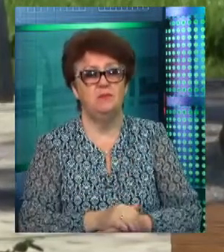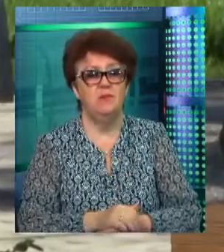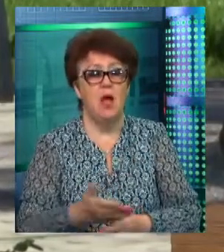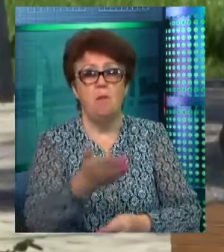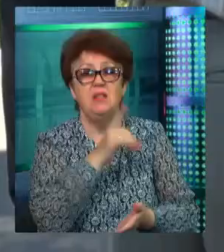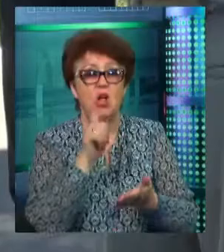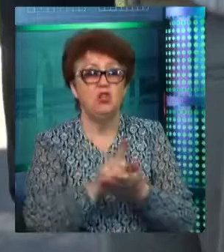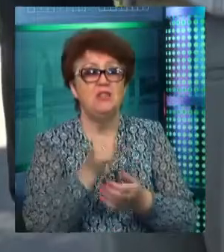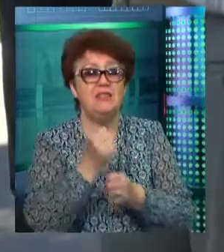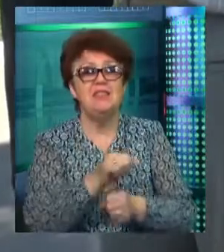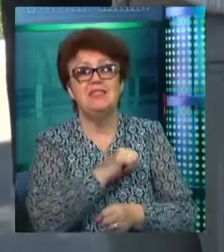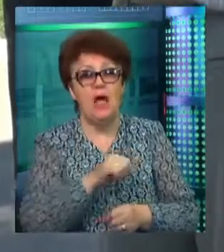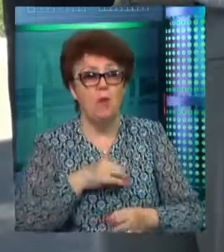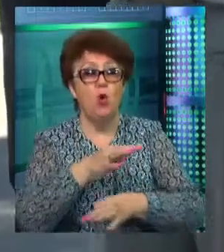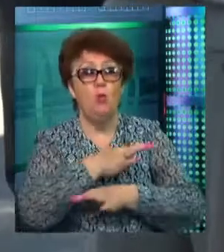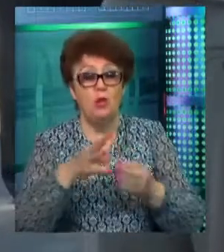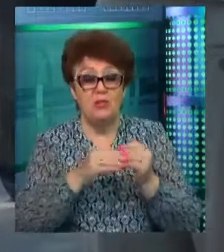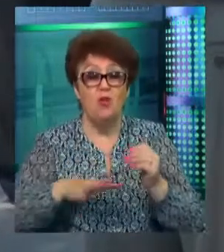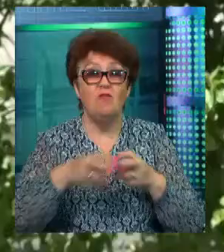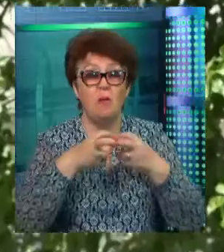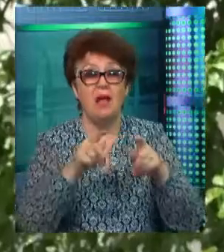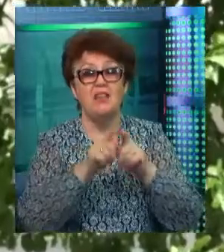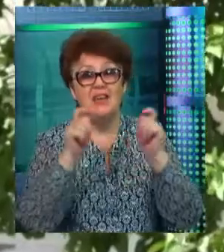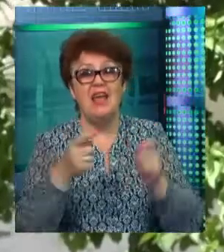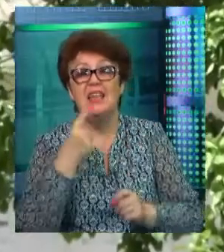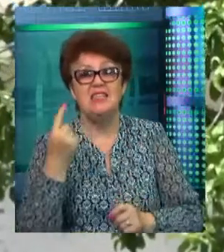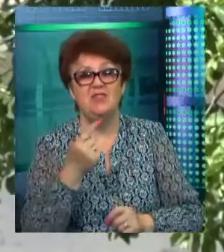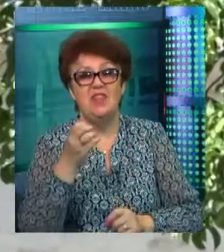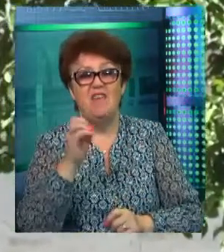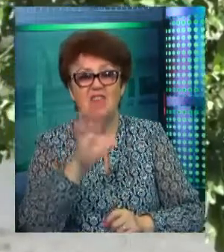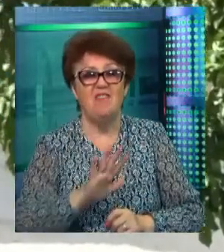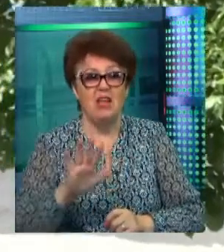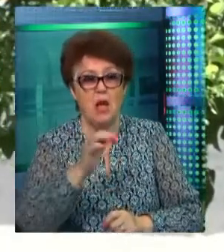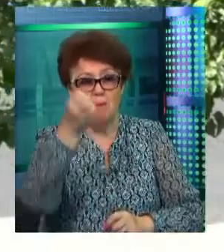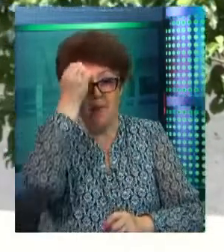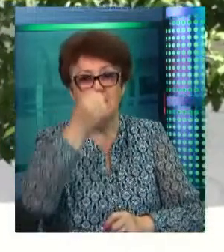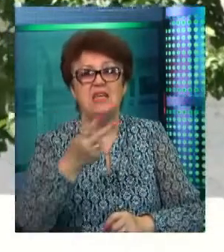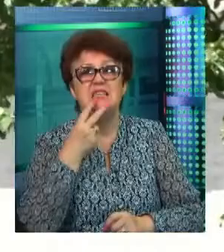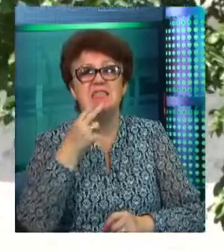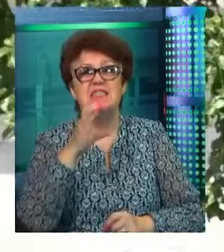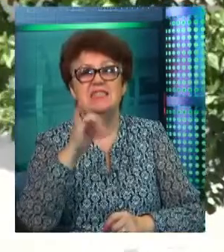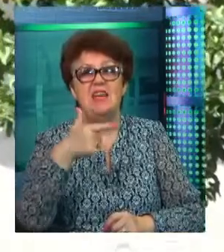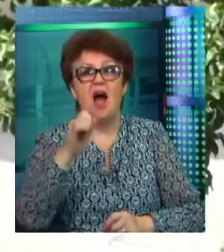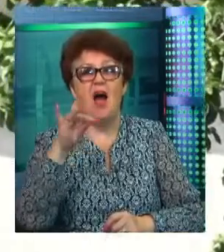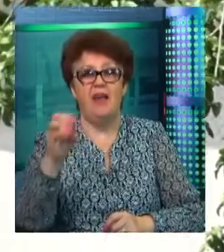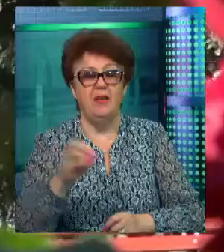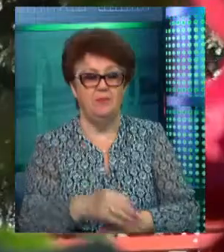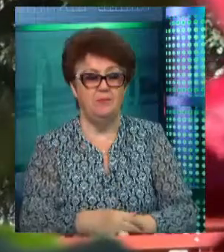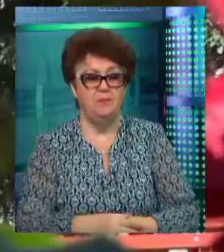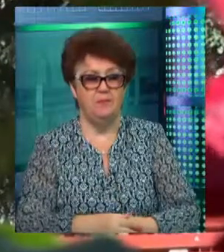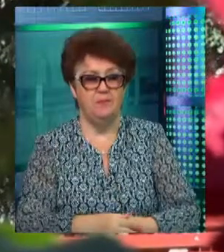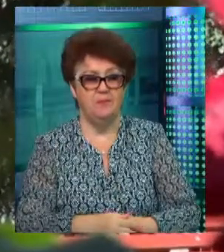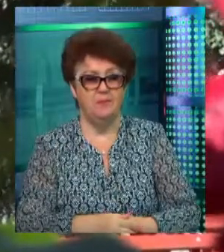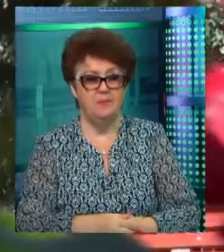мы должны делать сами юбилее на территории фабрики открыли единственный в евразии памятник сигаре александр новиков denis пашков